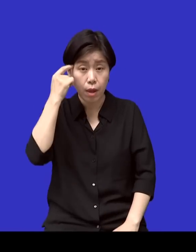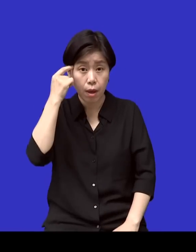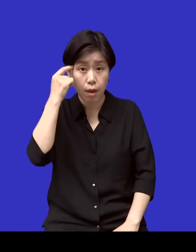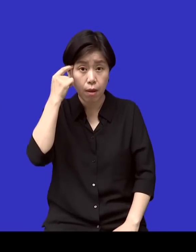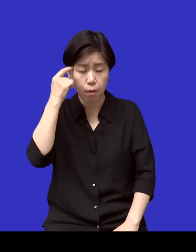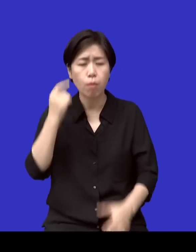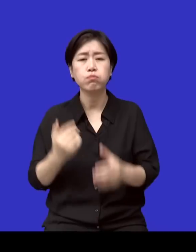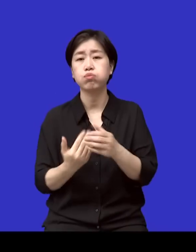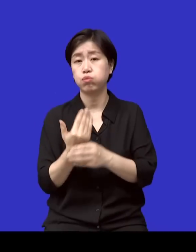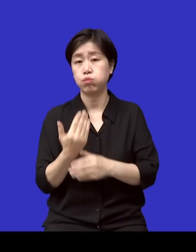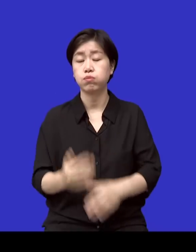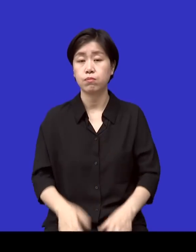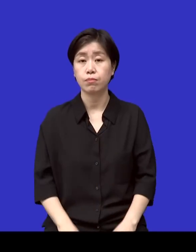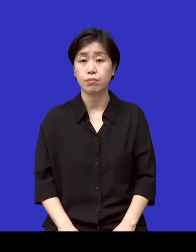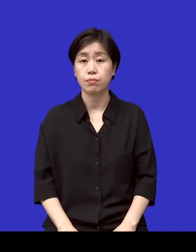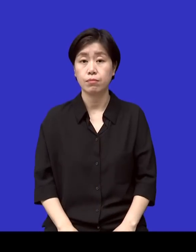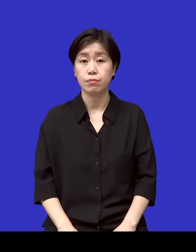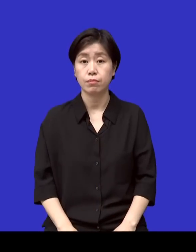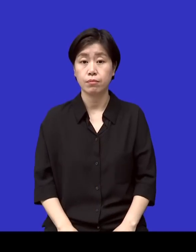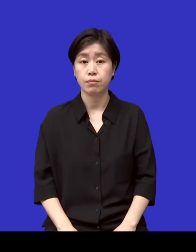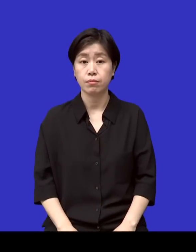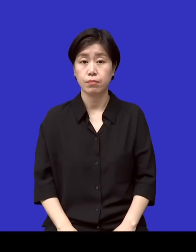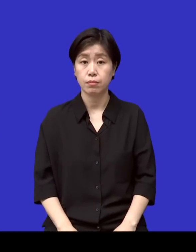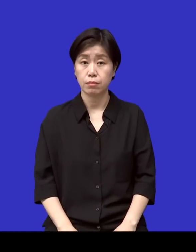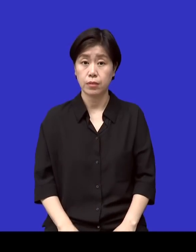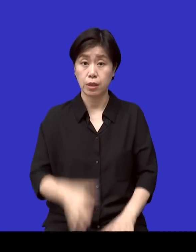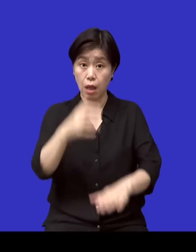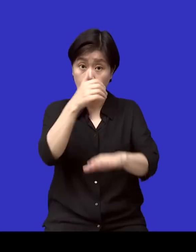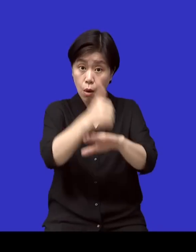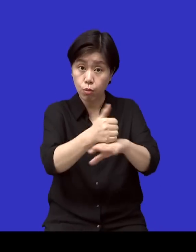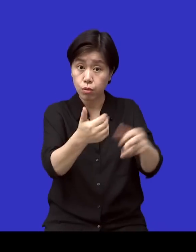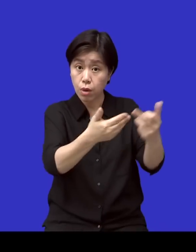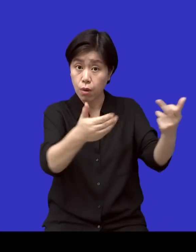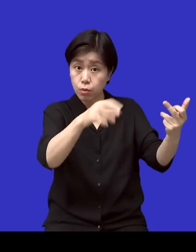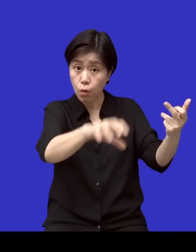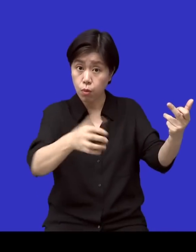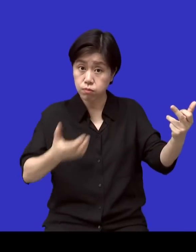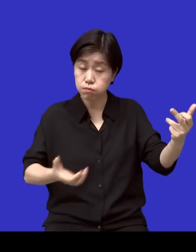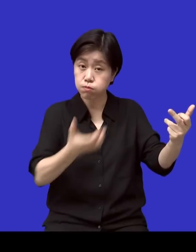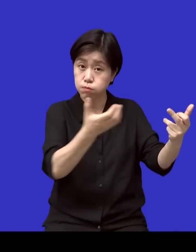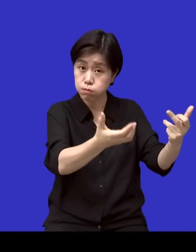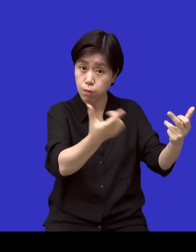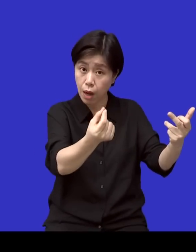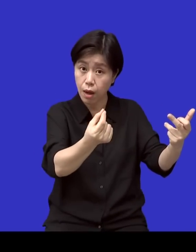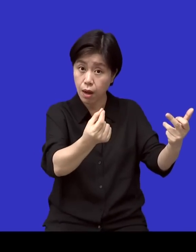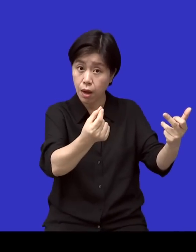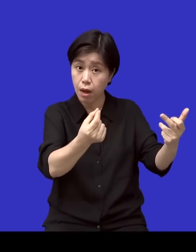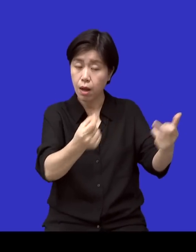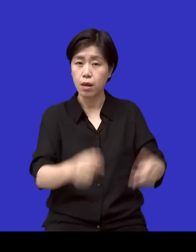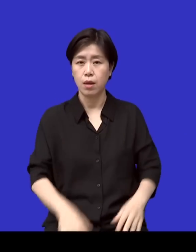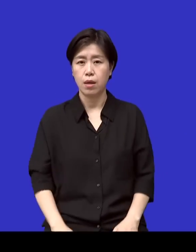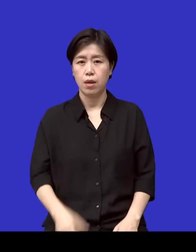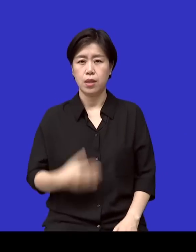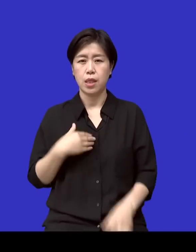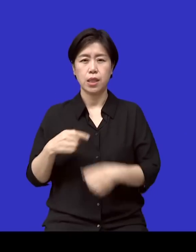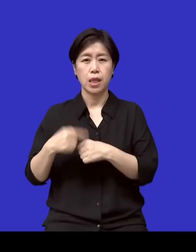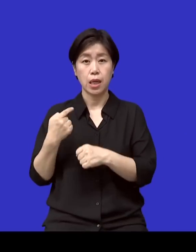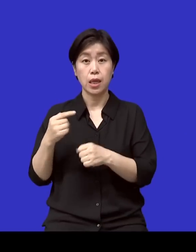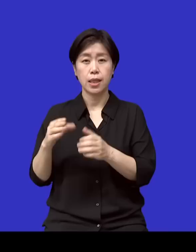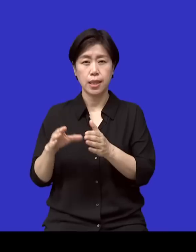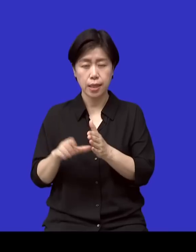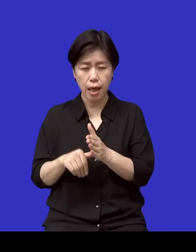전부터 생각을 했던 것 같아요. 그래서 이제 결국 강원도로 아예 그냥 가신 거예요? 네, 그러니까 1학년 때 스키를 그냥 아마추어 선수